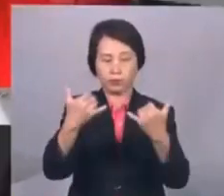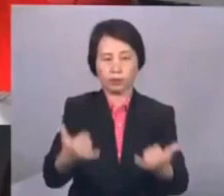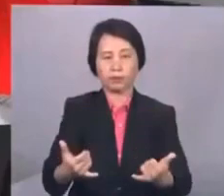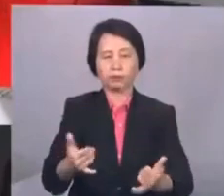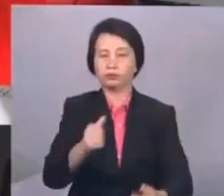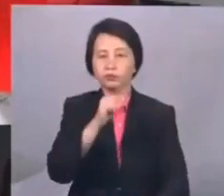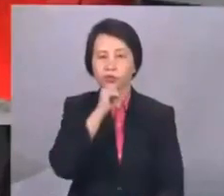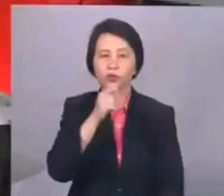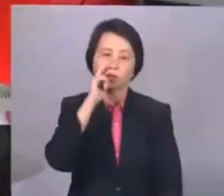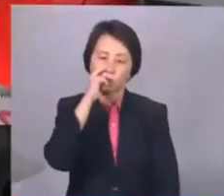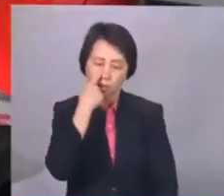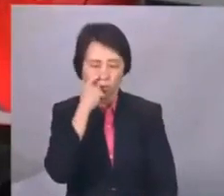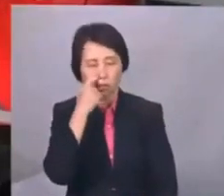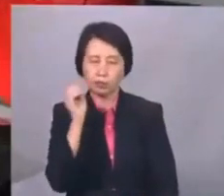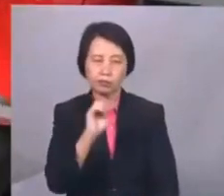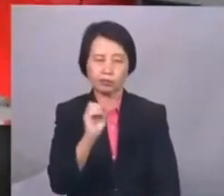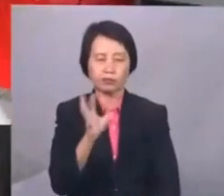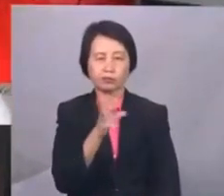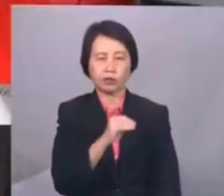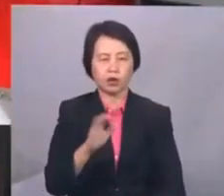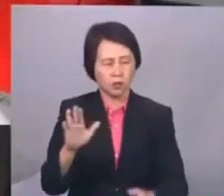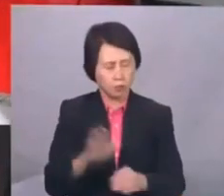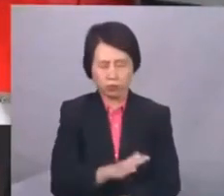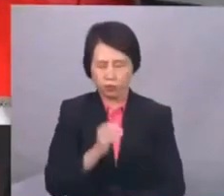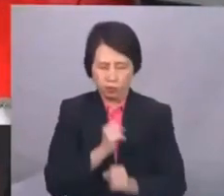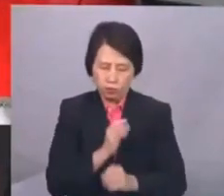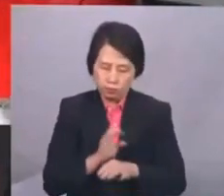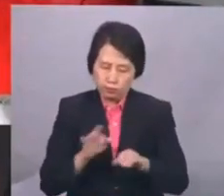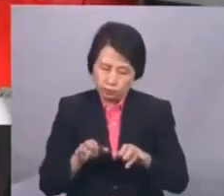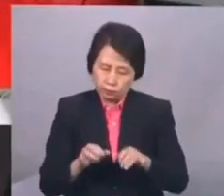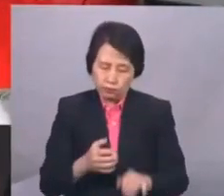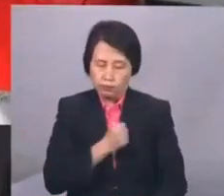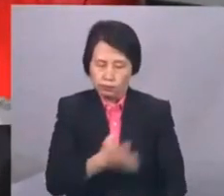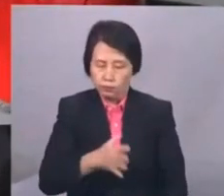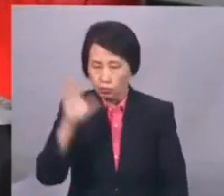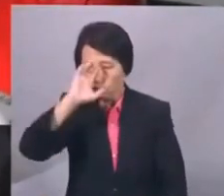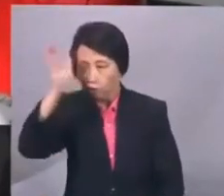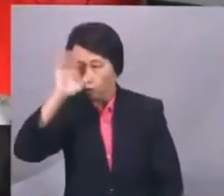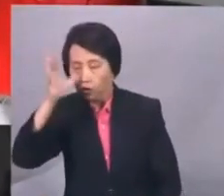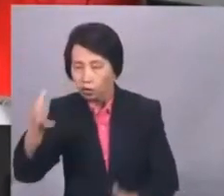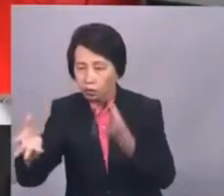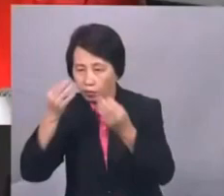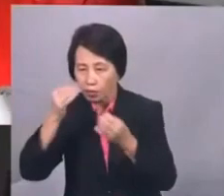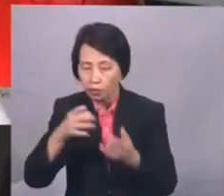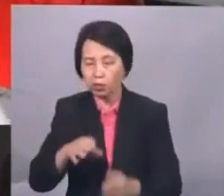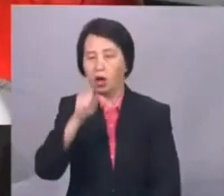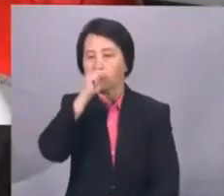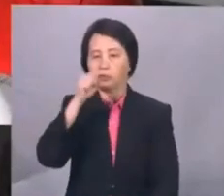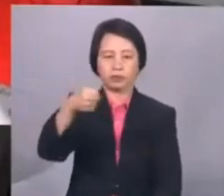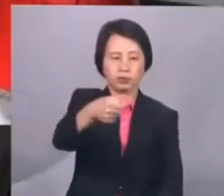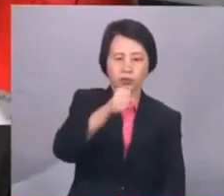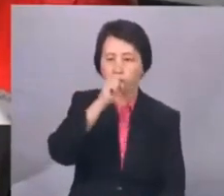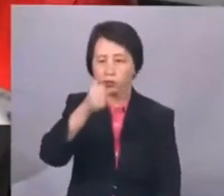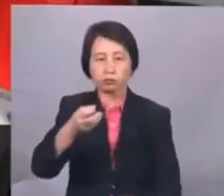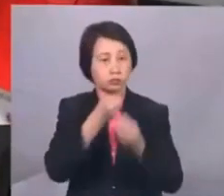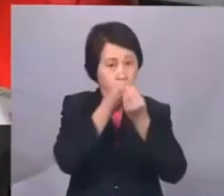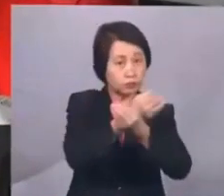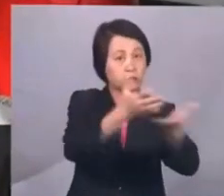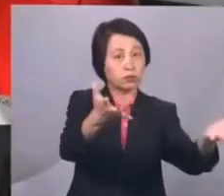tidak jemu-jemu dan penuh komite mencari maklumat dan juga menyampaikan informasi-informasi